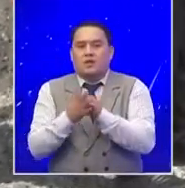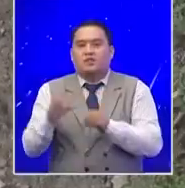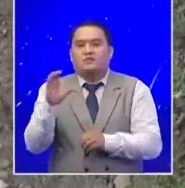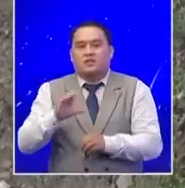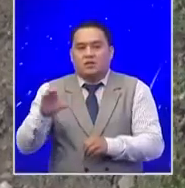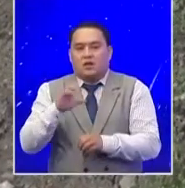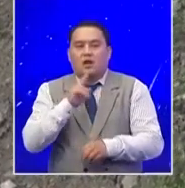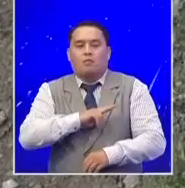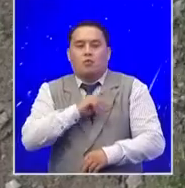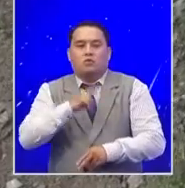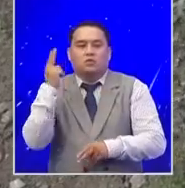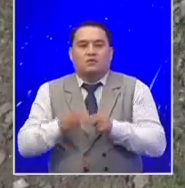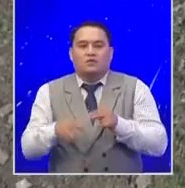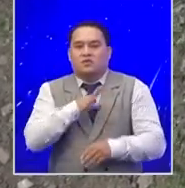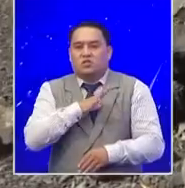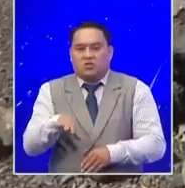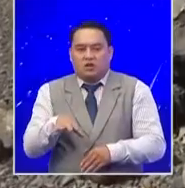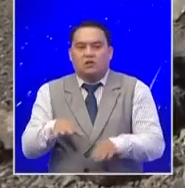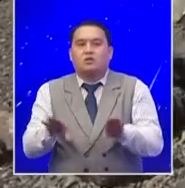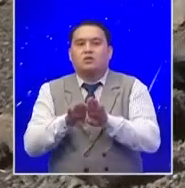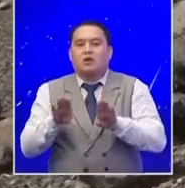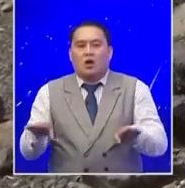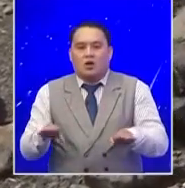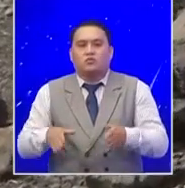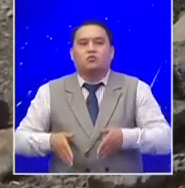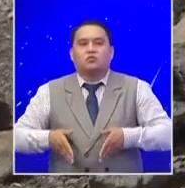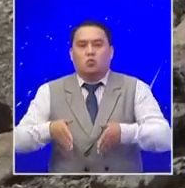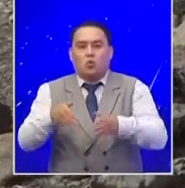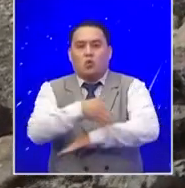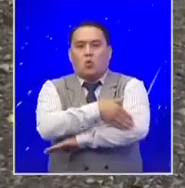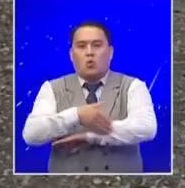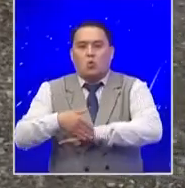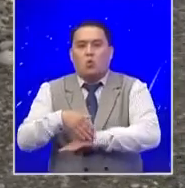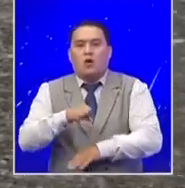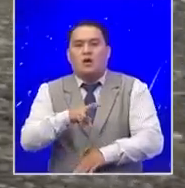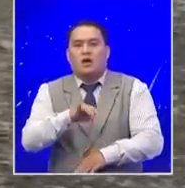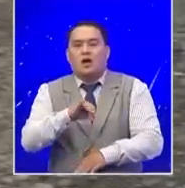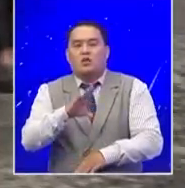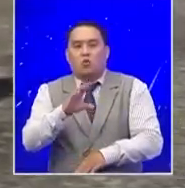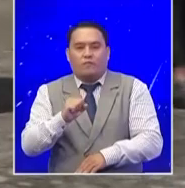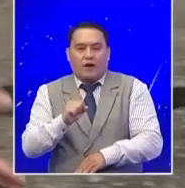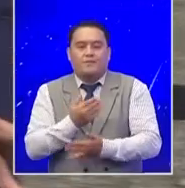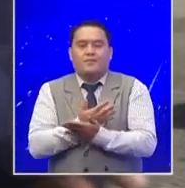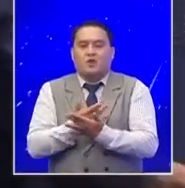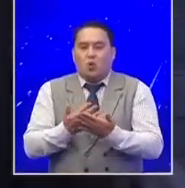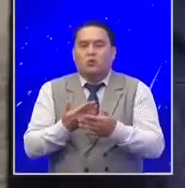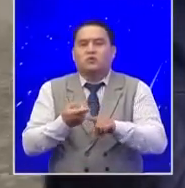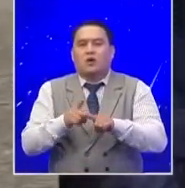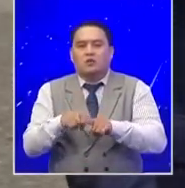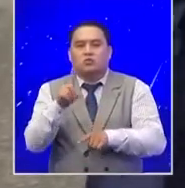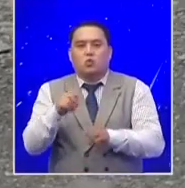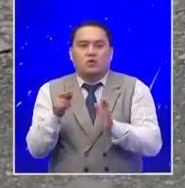сентября работа не завершится. Аналогичная ситуация по улицам Тавельсидеку, Алиханова, Бытовик и Женис. Здесь на